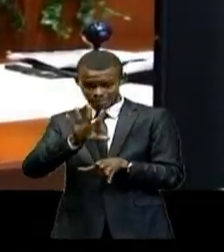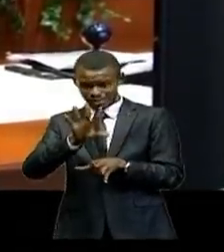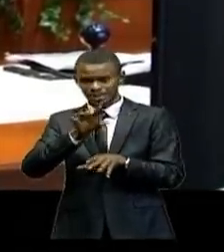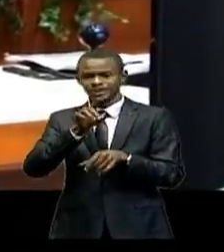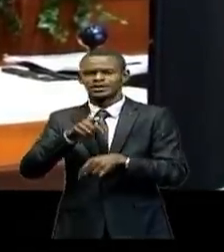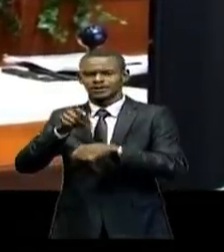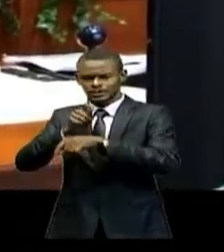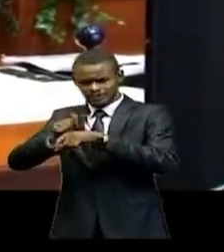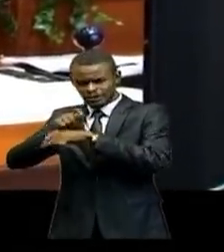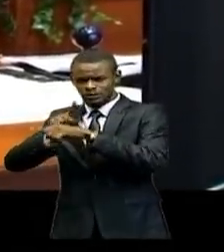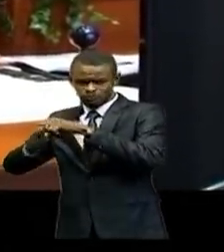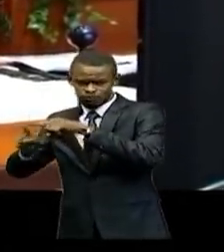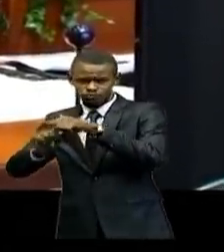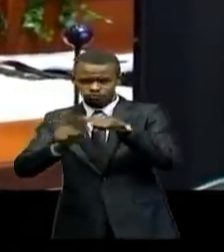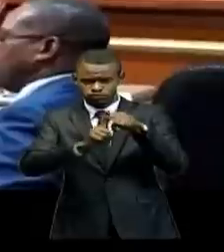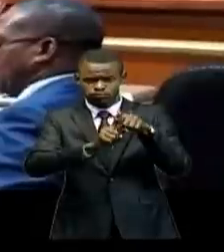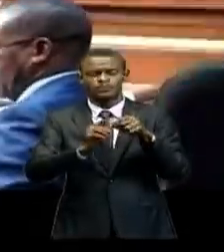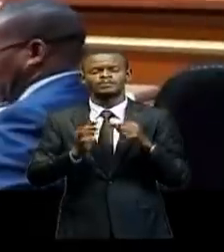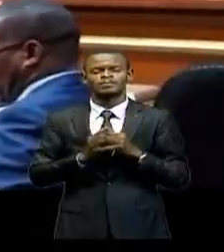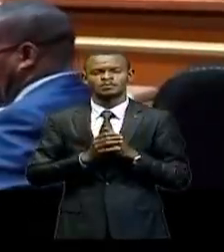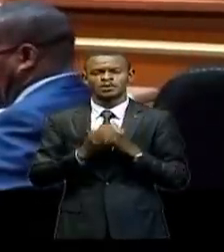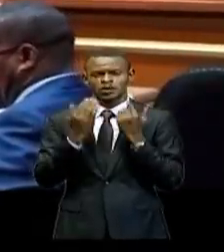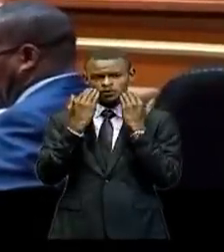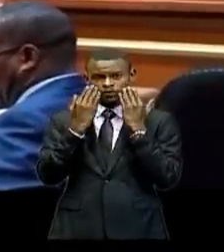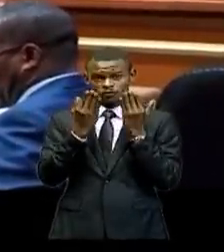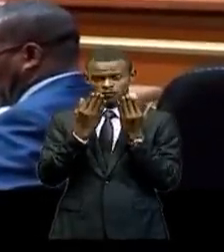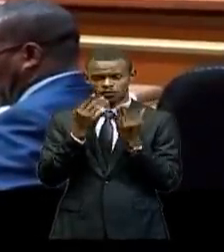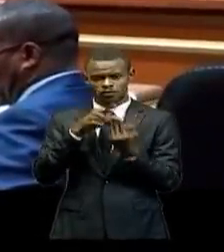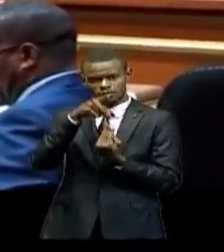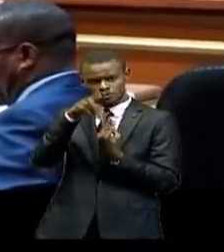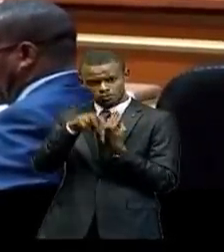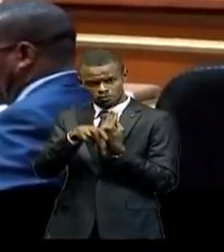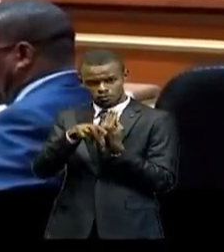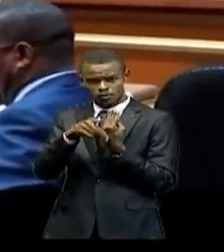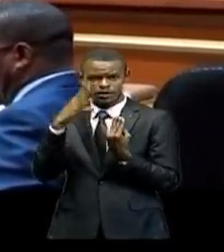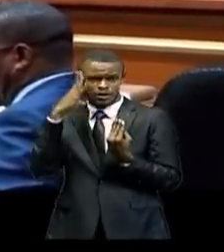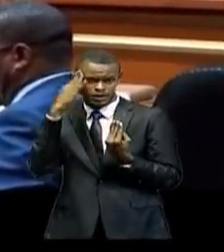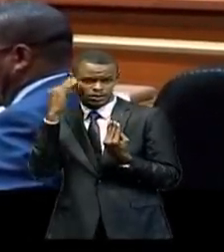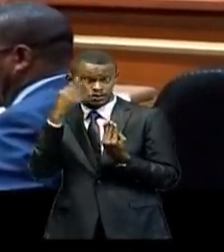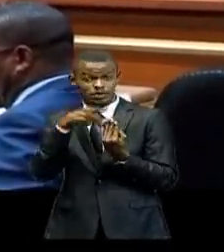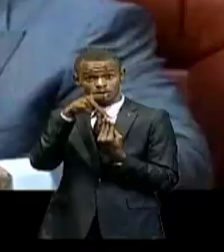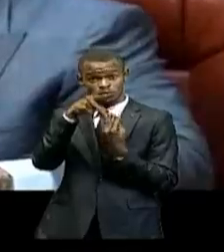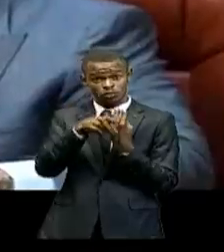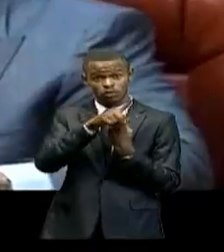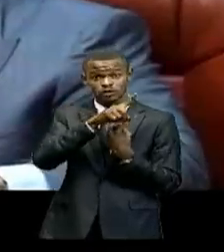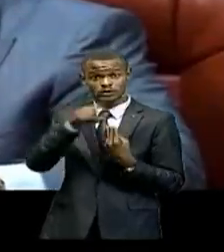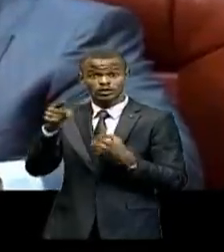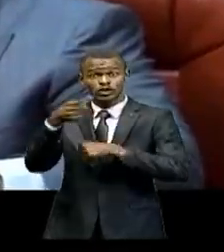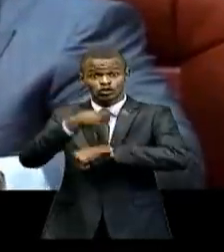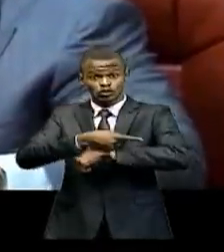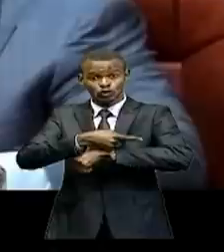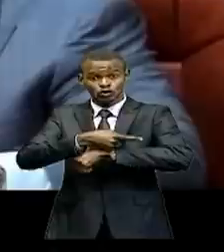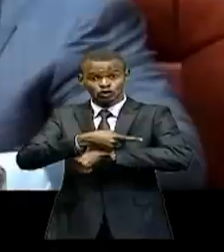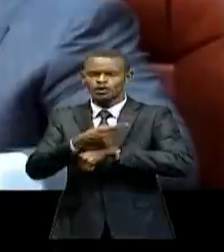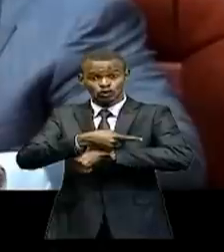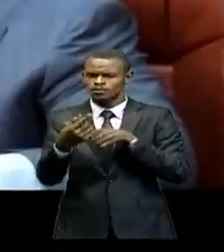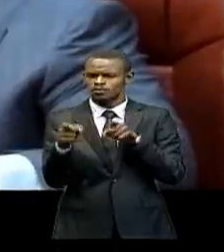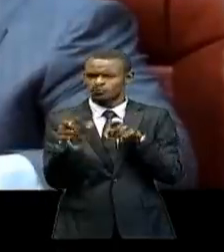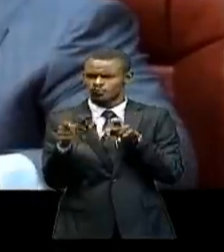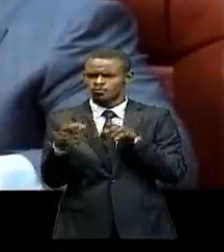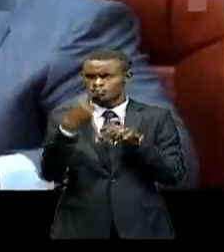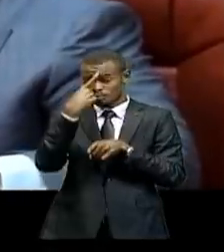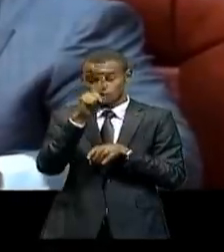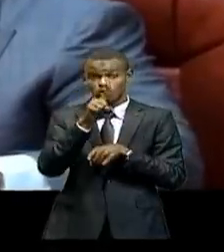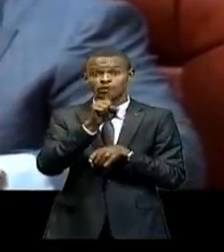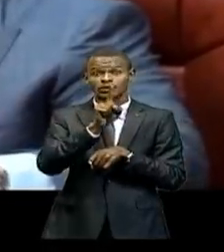de l'expérience du programme de 100 jours, dans la mise en œuvre de développement de 145 territoires, qui